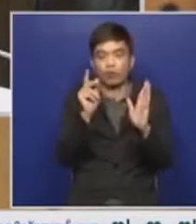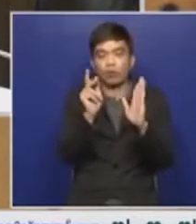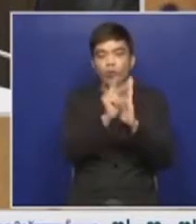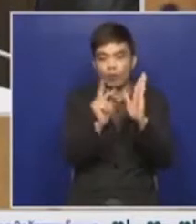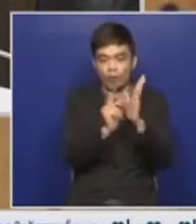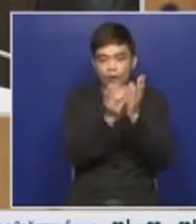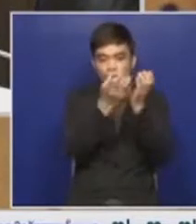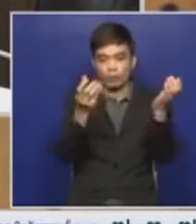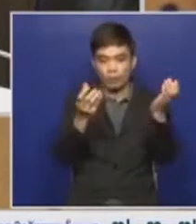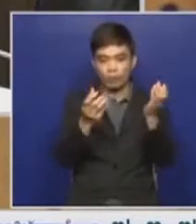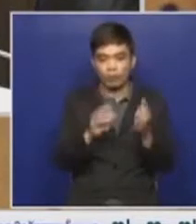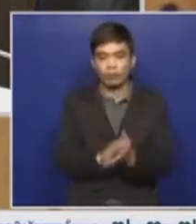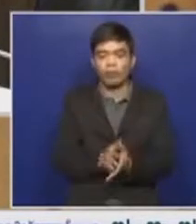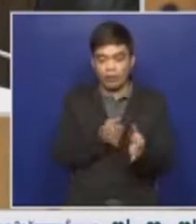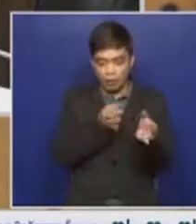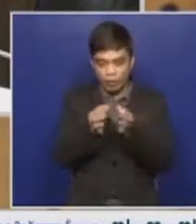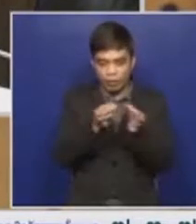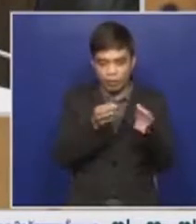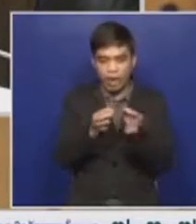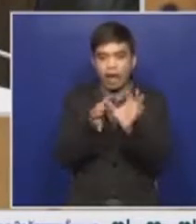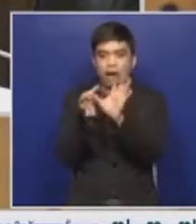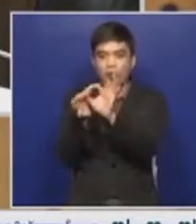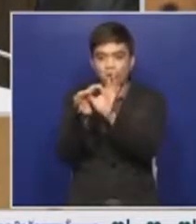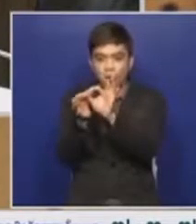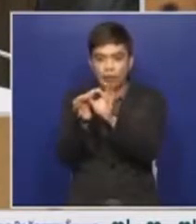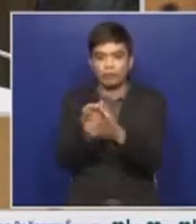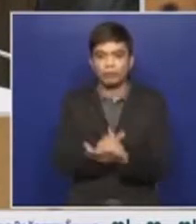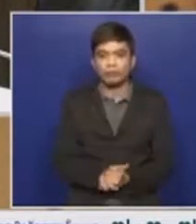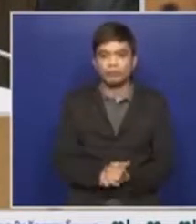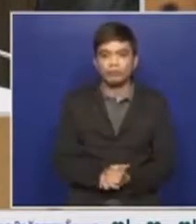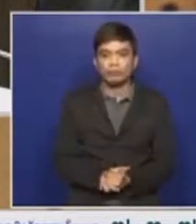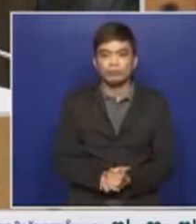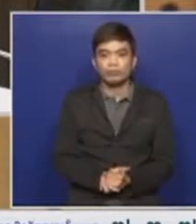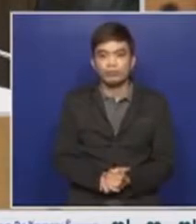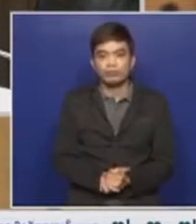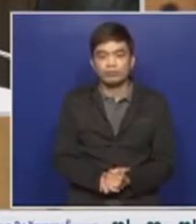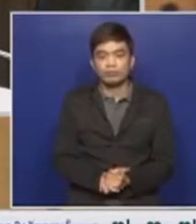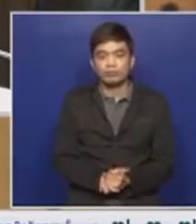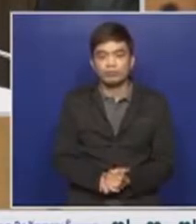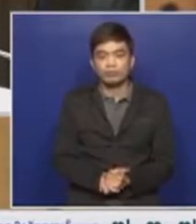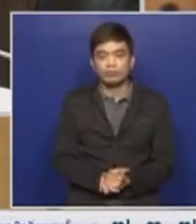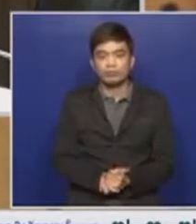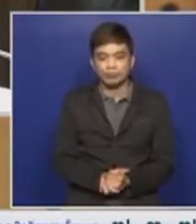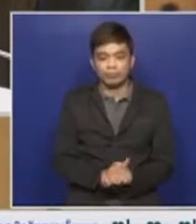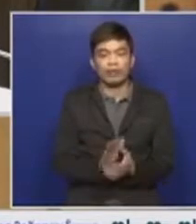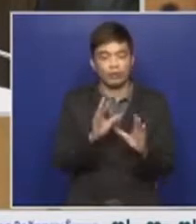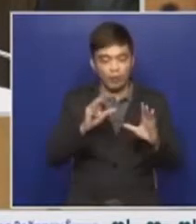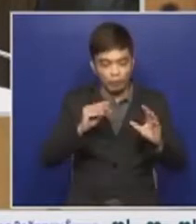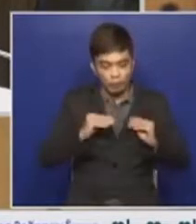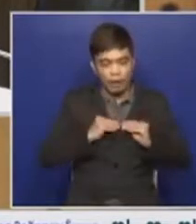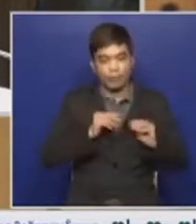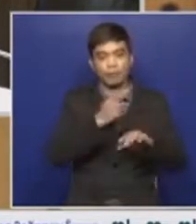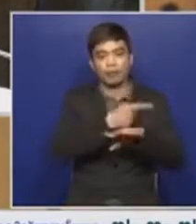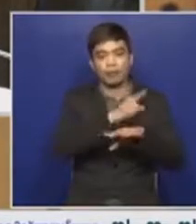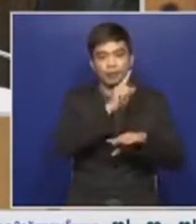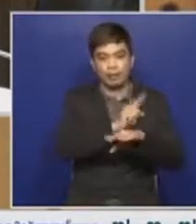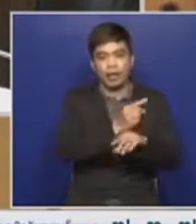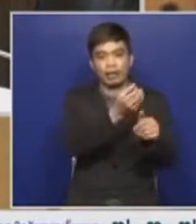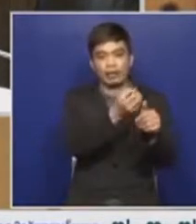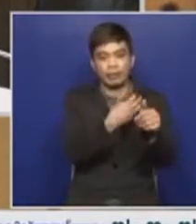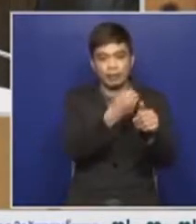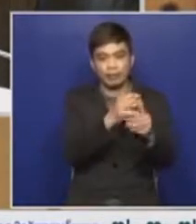นี้เป็นเรื่องที่ท่านสมาชิกหลายท่านกังวลแต่ผมจะน้อมนำนะครับในสิ่งที่ท่านก็ได้คำชี้